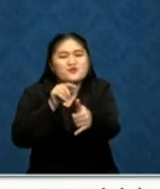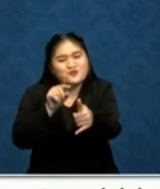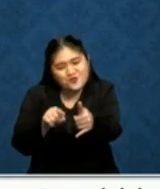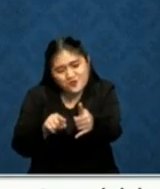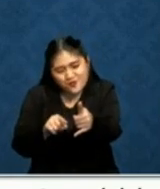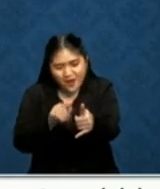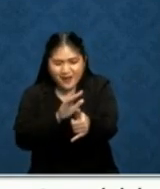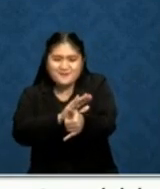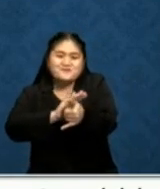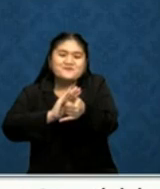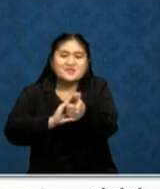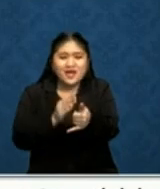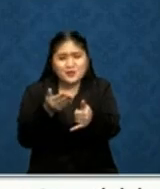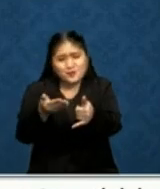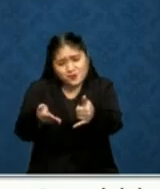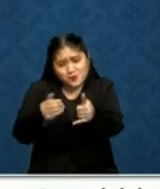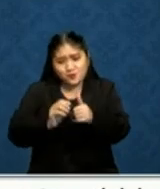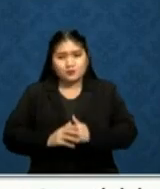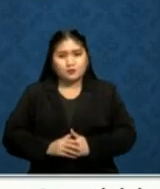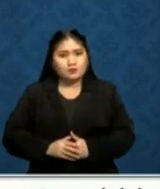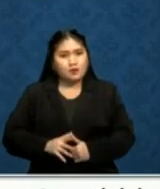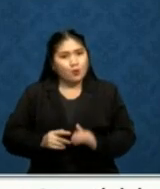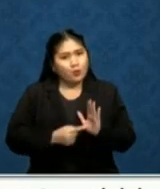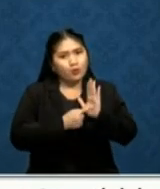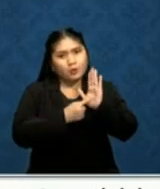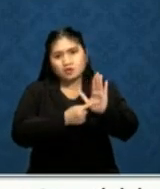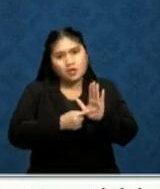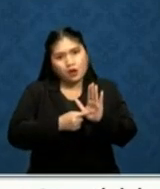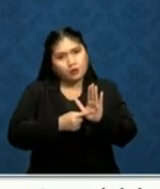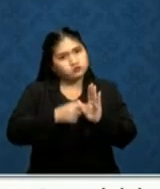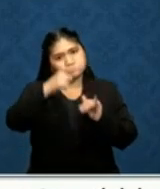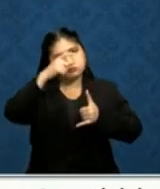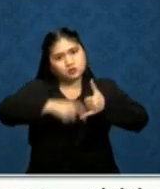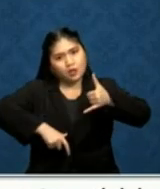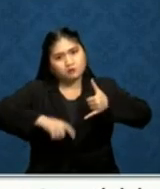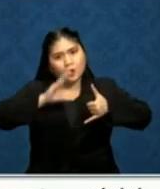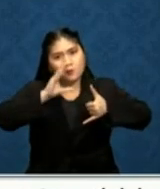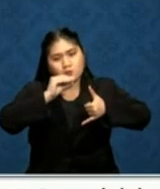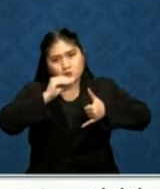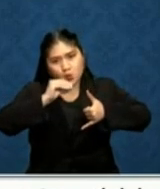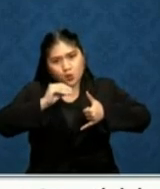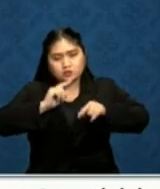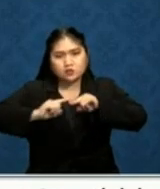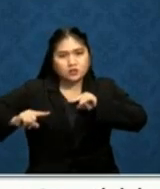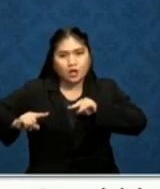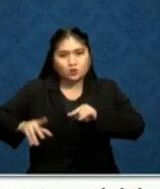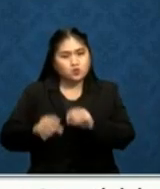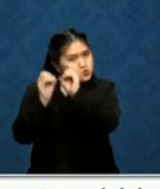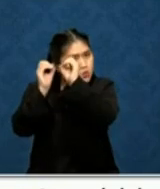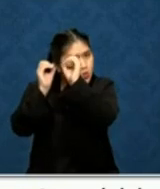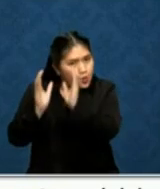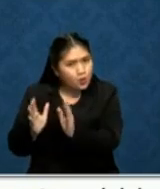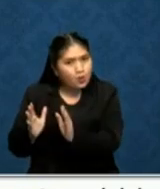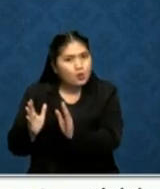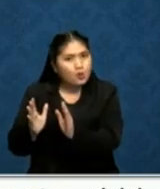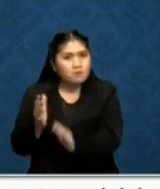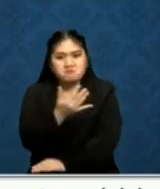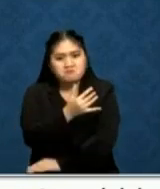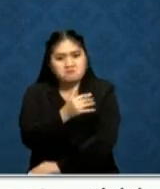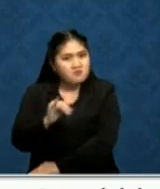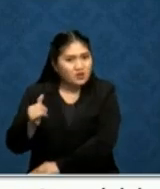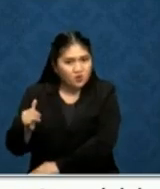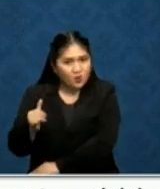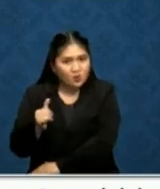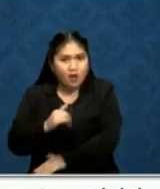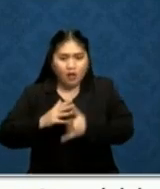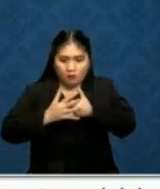ต่อหนูตัวอย่างพฤติกรรมหรือวาจาเหล่านี้ไม่ว่าจะเป็นครูบางคนจะถู